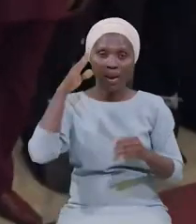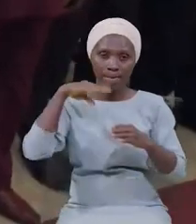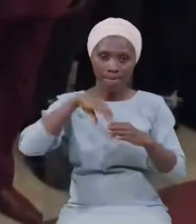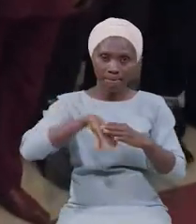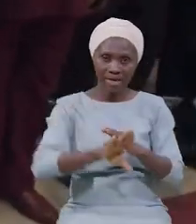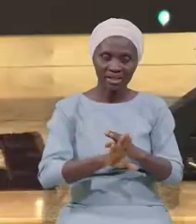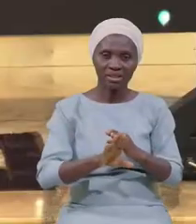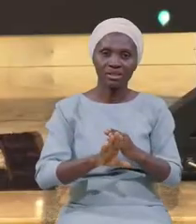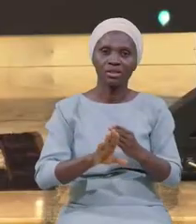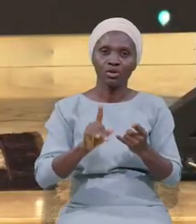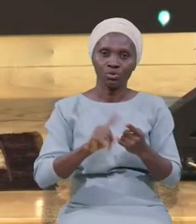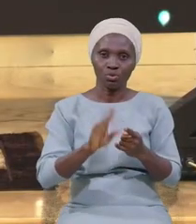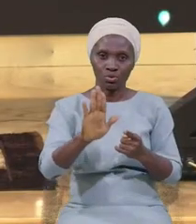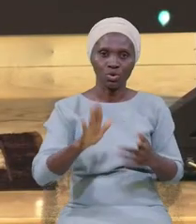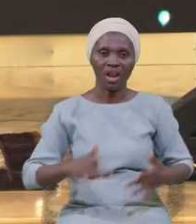pénètre dans votre vie